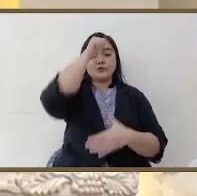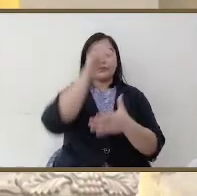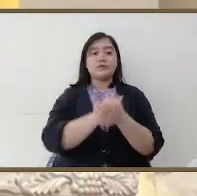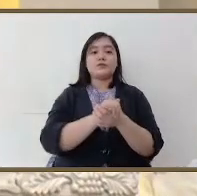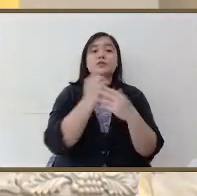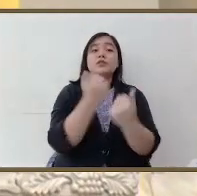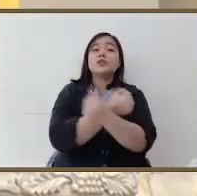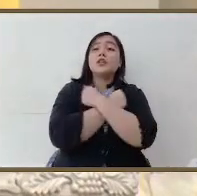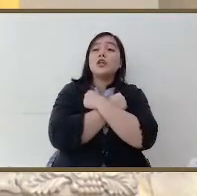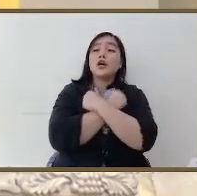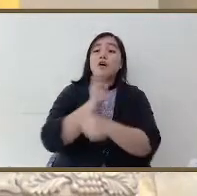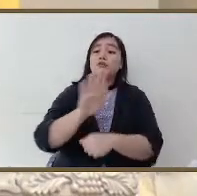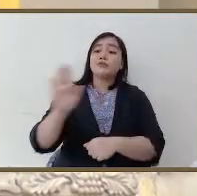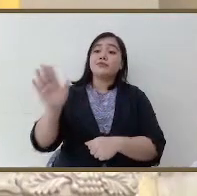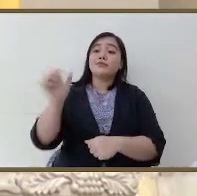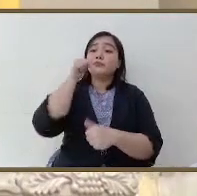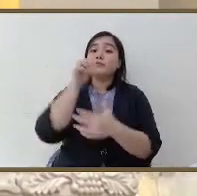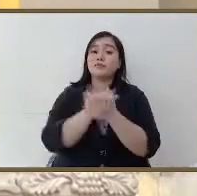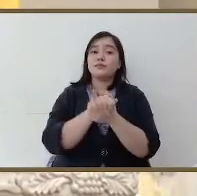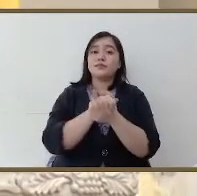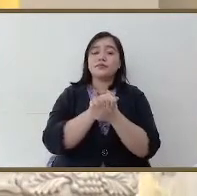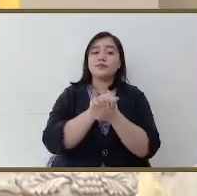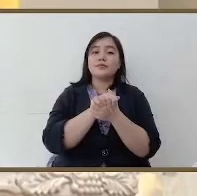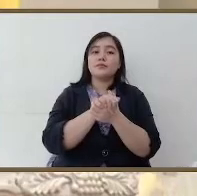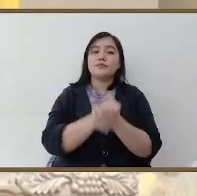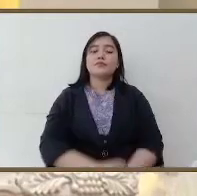church. But you know